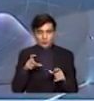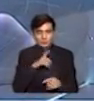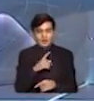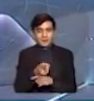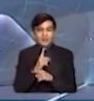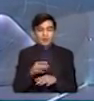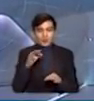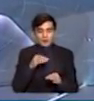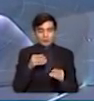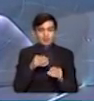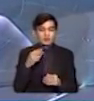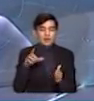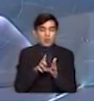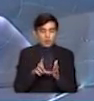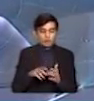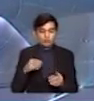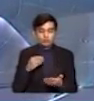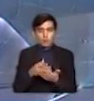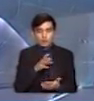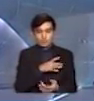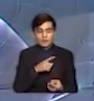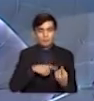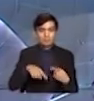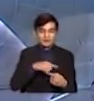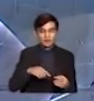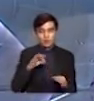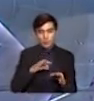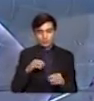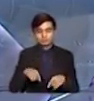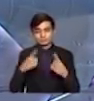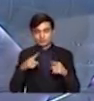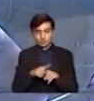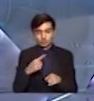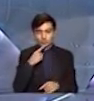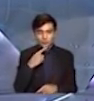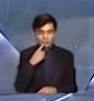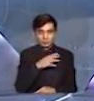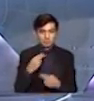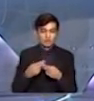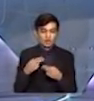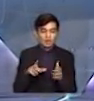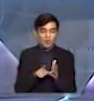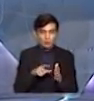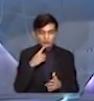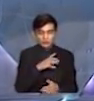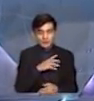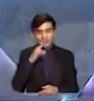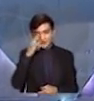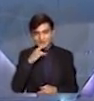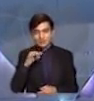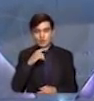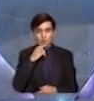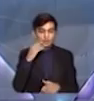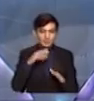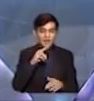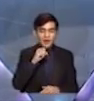салынатын салықтың тым қымбаттығы кәсіпті домалатып әкетуге кедергі болып тұр дейді. Ал Қазақстанда, Ресейде Каспий теңізі мен Қиғаш